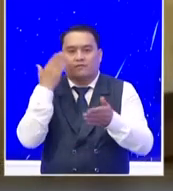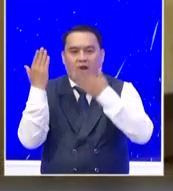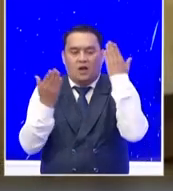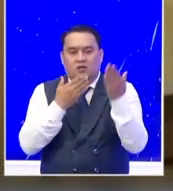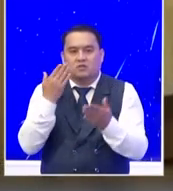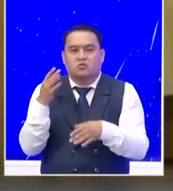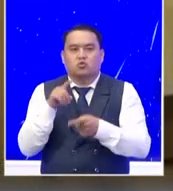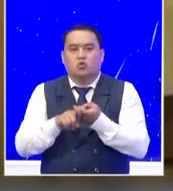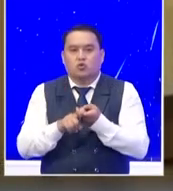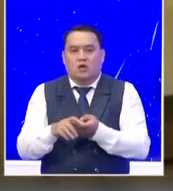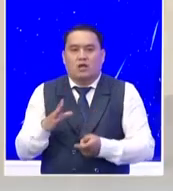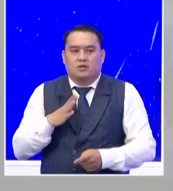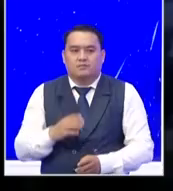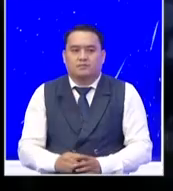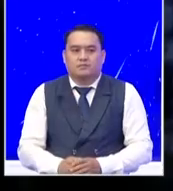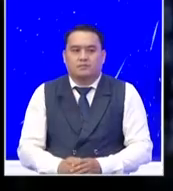орындарынан жұқтырған.